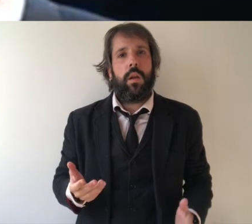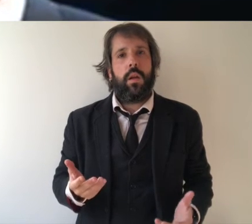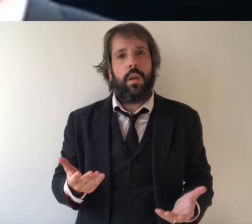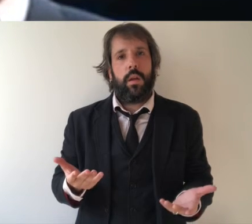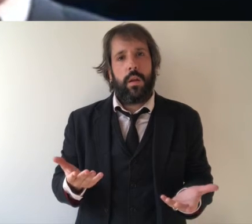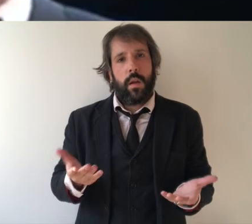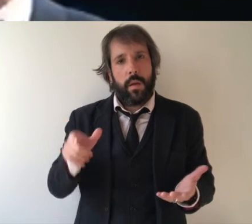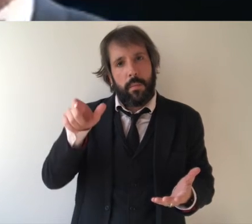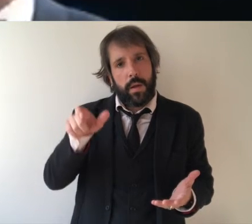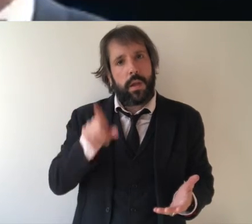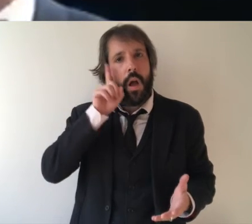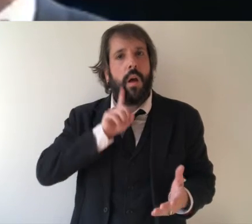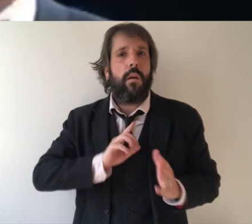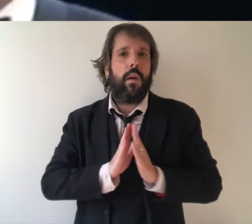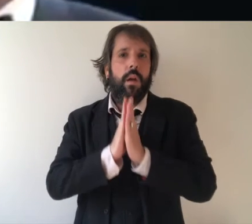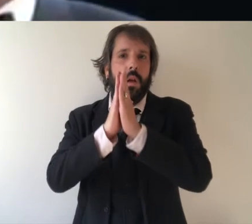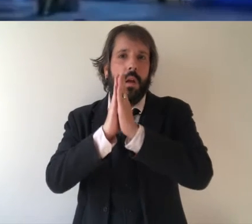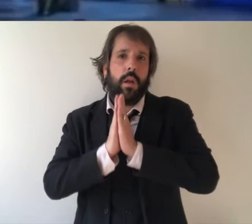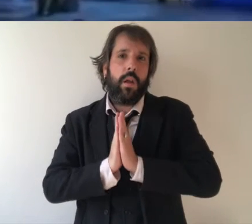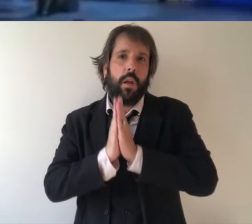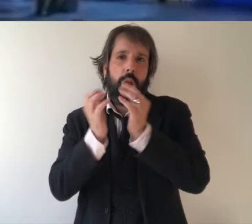et d'une vierge